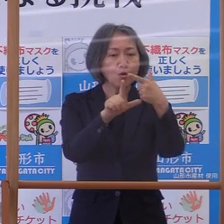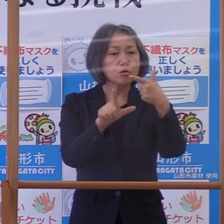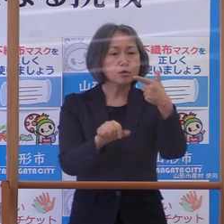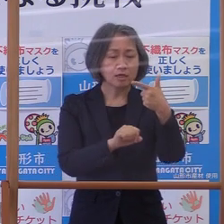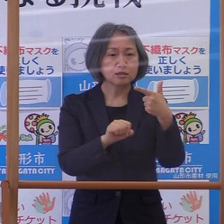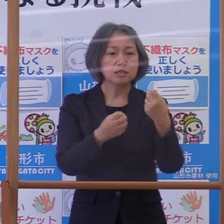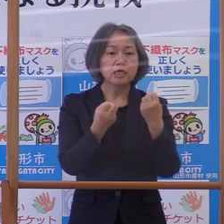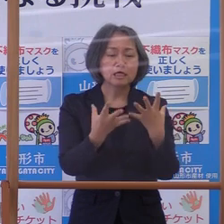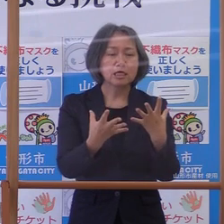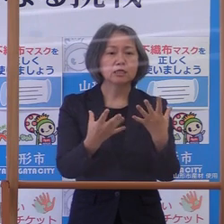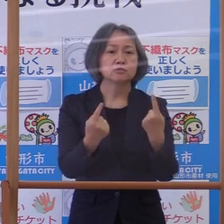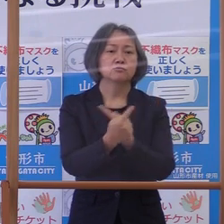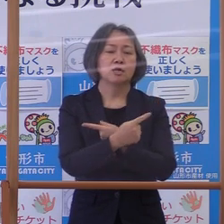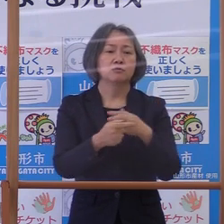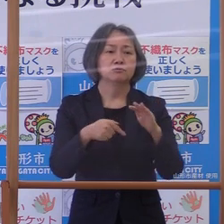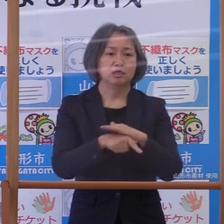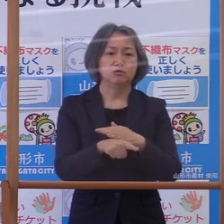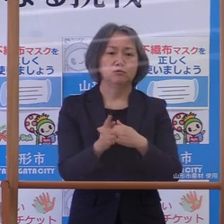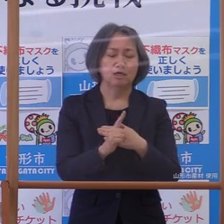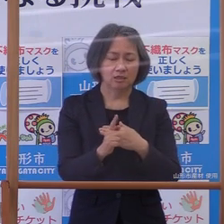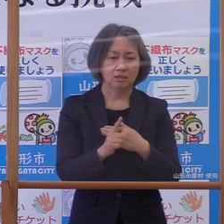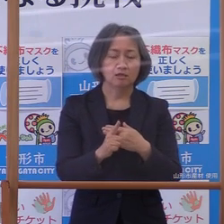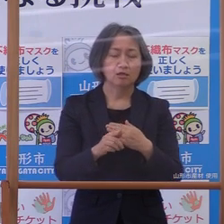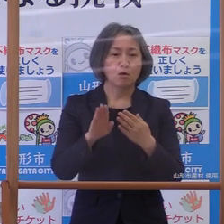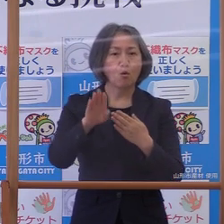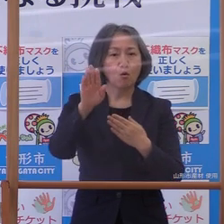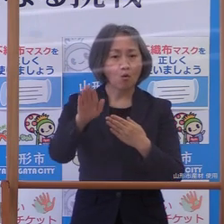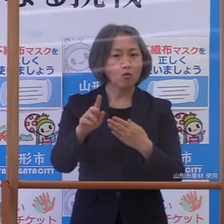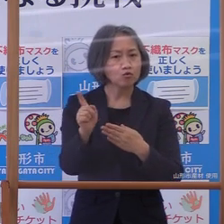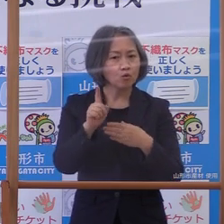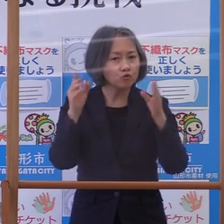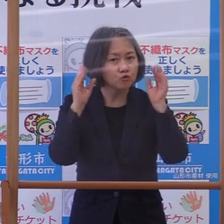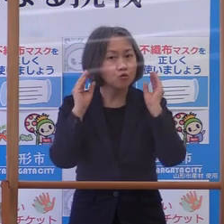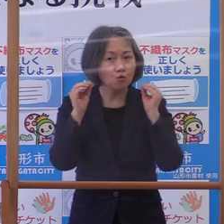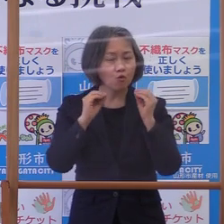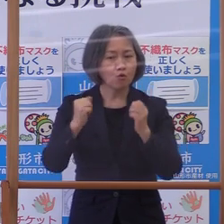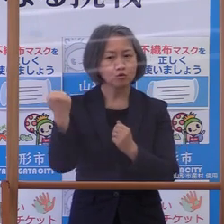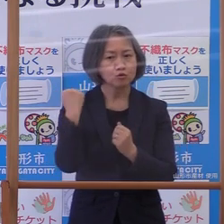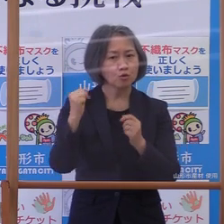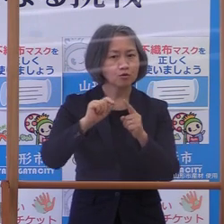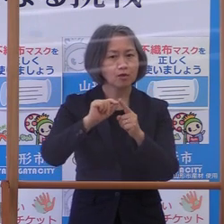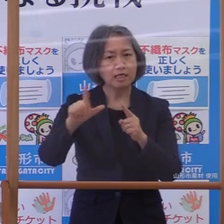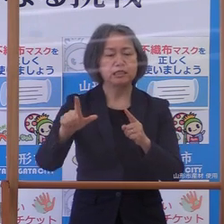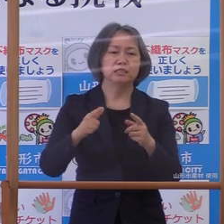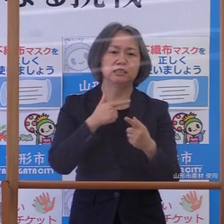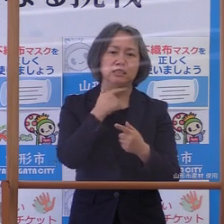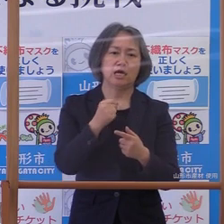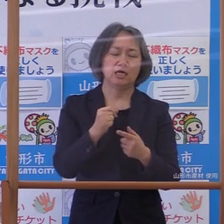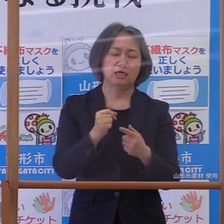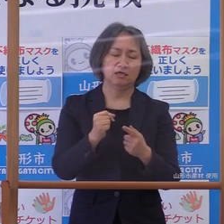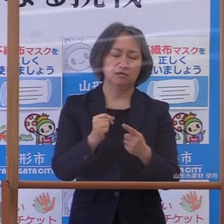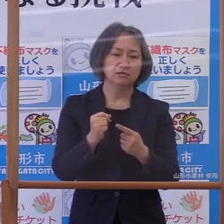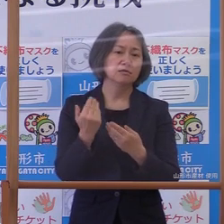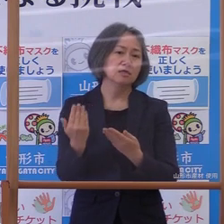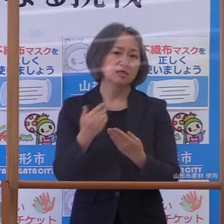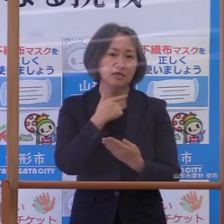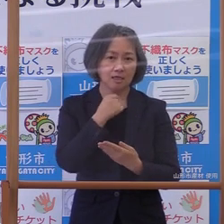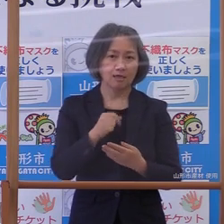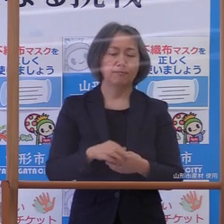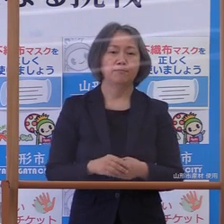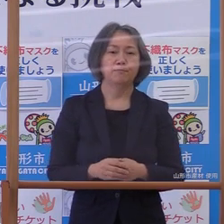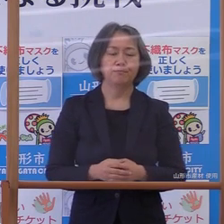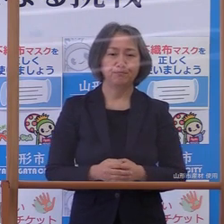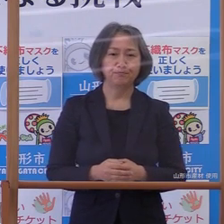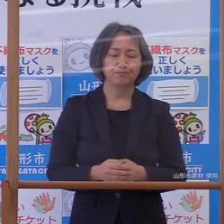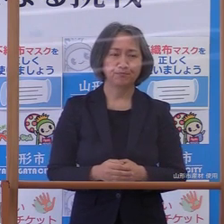と、今後どのような情報を特に強く発信したいかというのをお願いいたします。